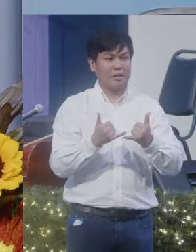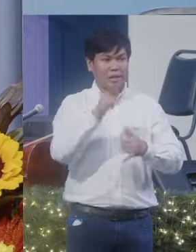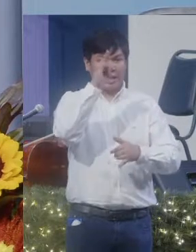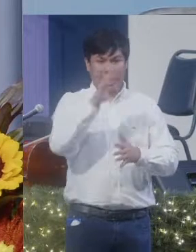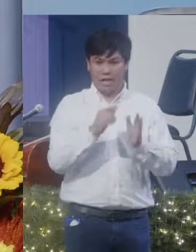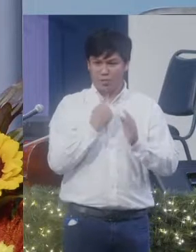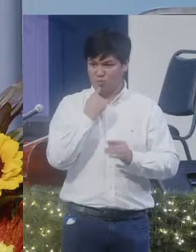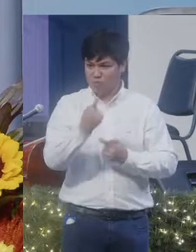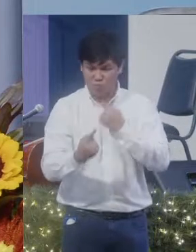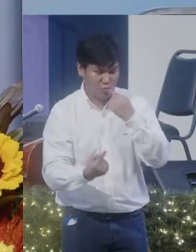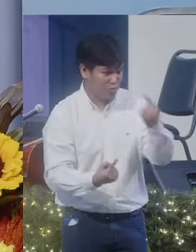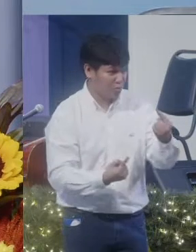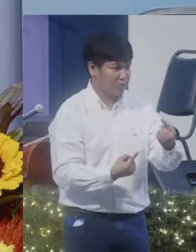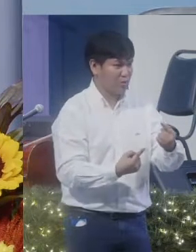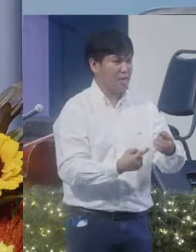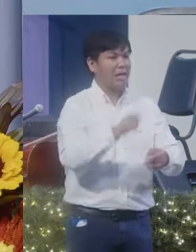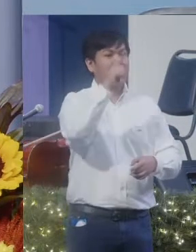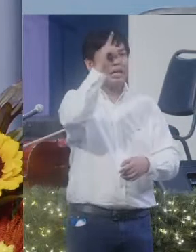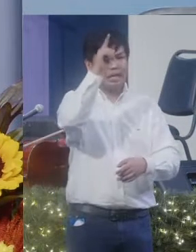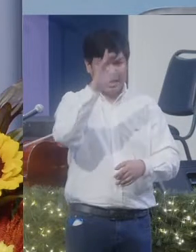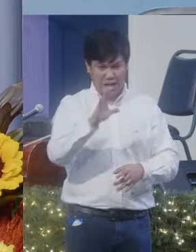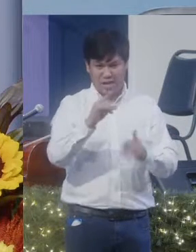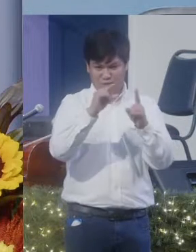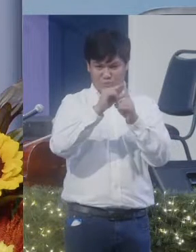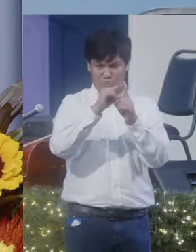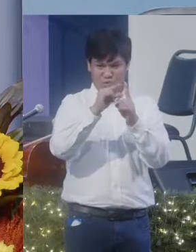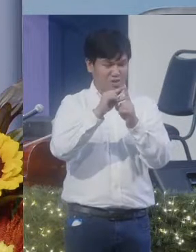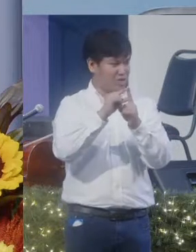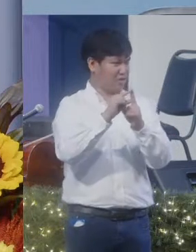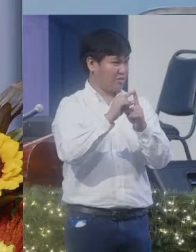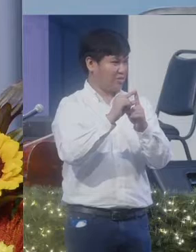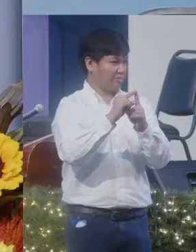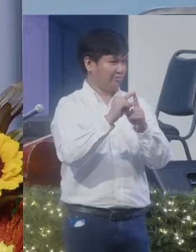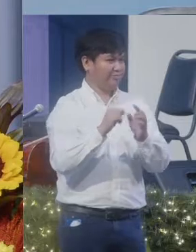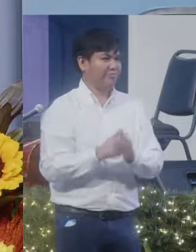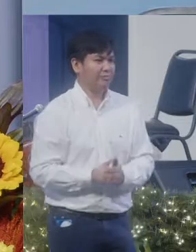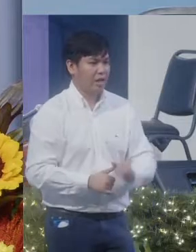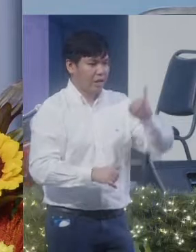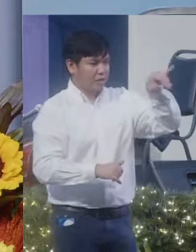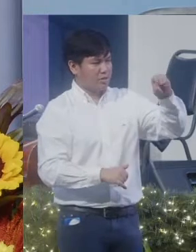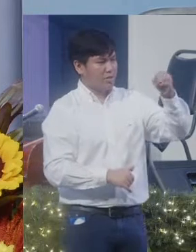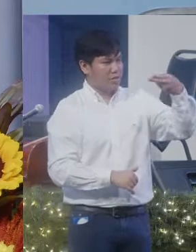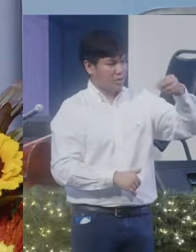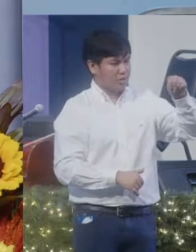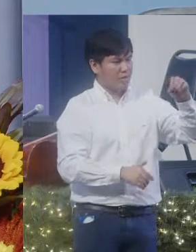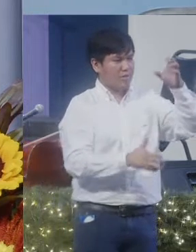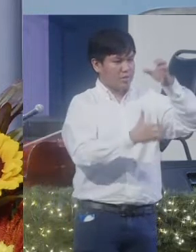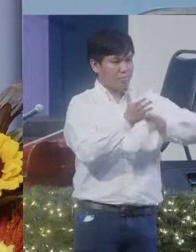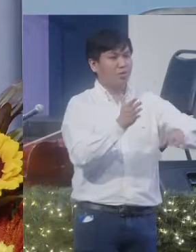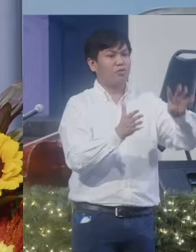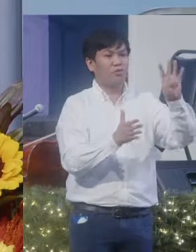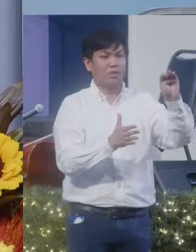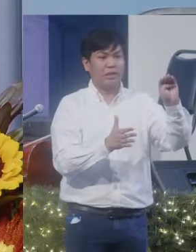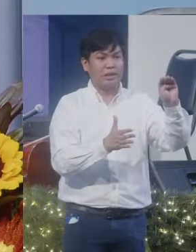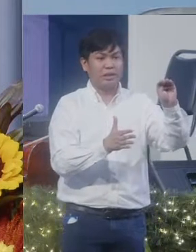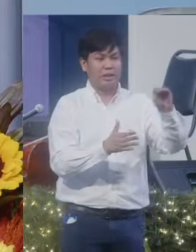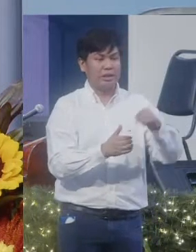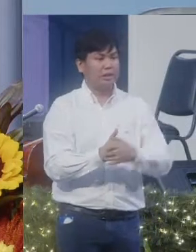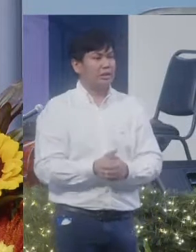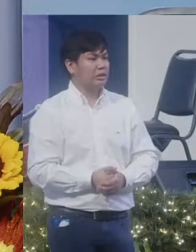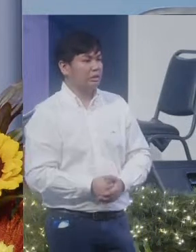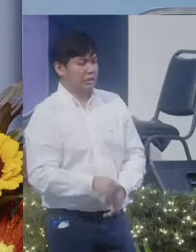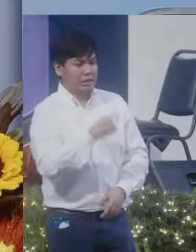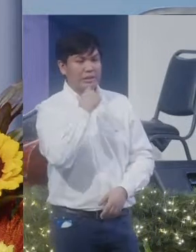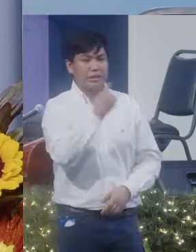Diyos. Alam natin sa John 14, verses 10 to 11, ang sabi doon ni John, do you